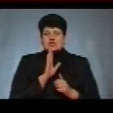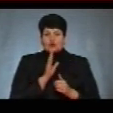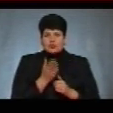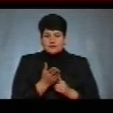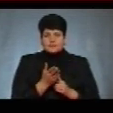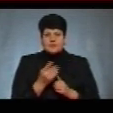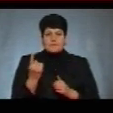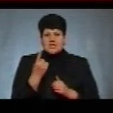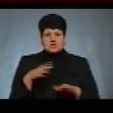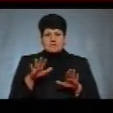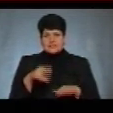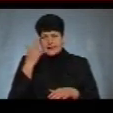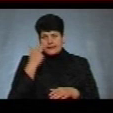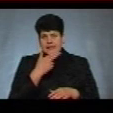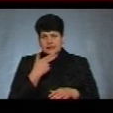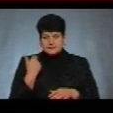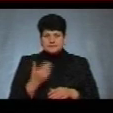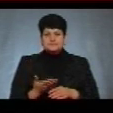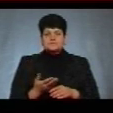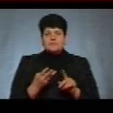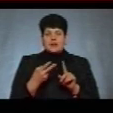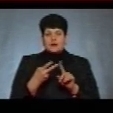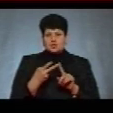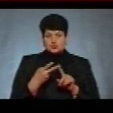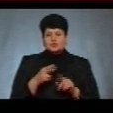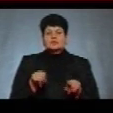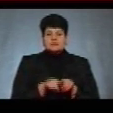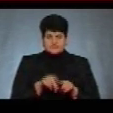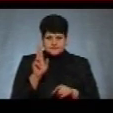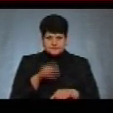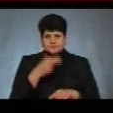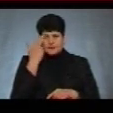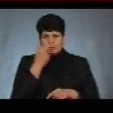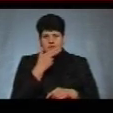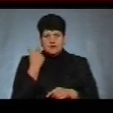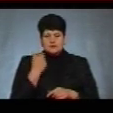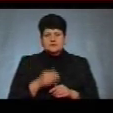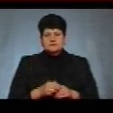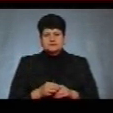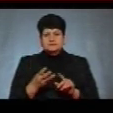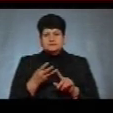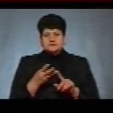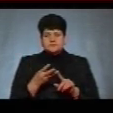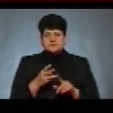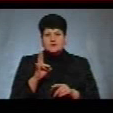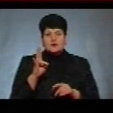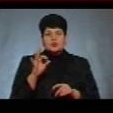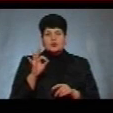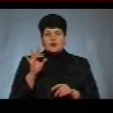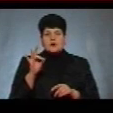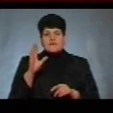так. На першому місці італійка Доротея Вірер, на другому теж італійська біатлоністка Ліза Вітоці і на третьому норвежка